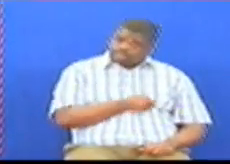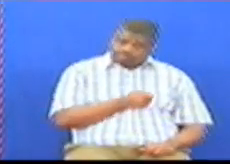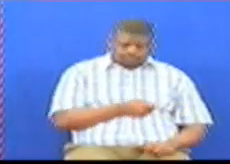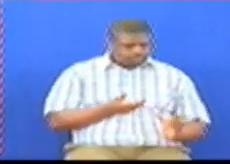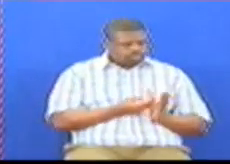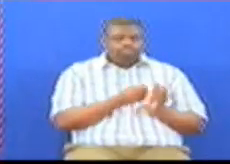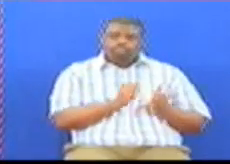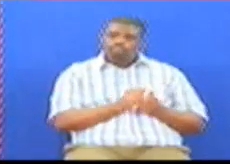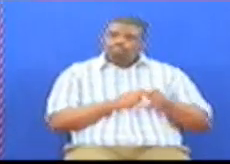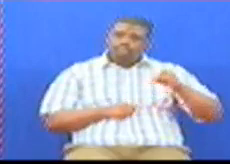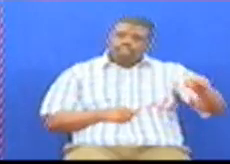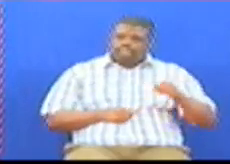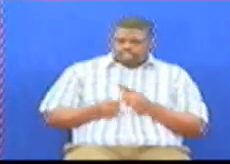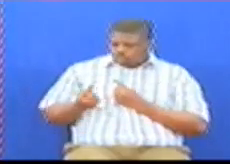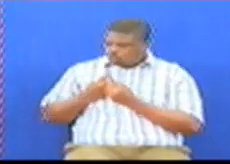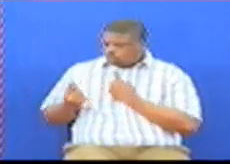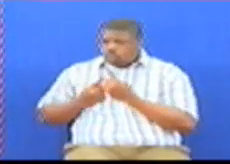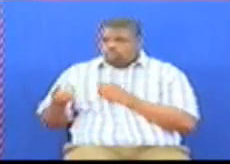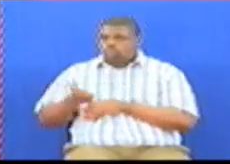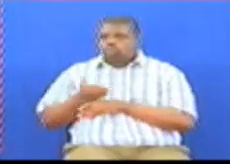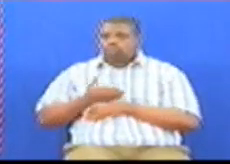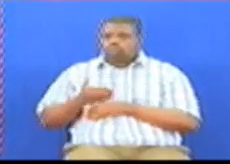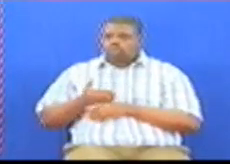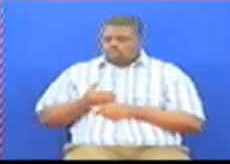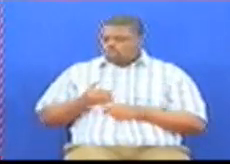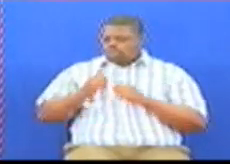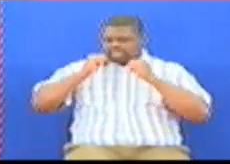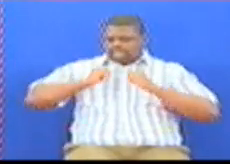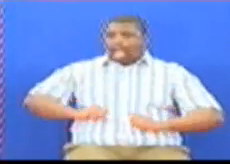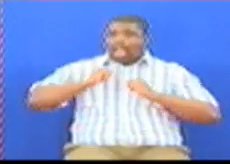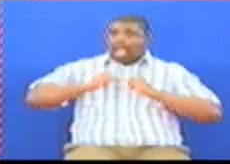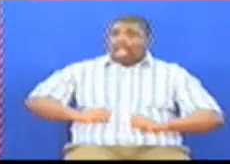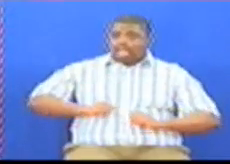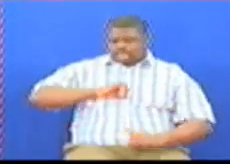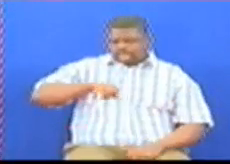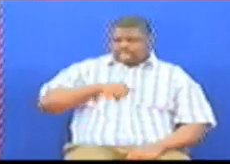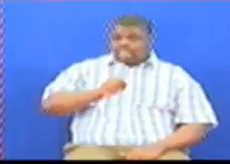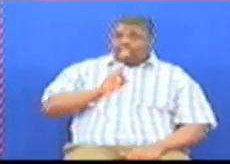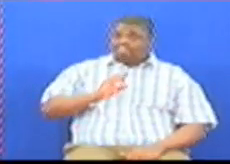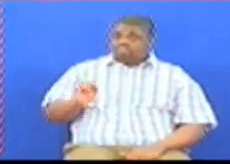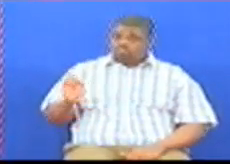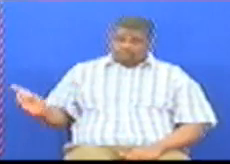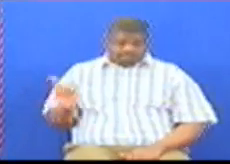haya nilikuwa nataka niongelee kuhusu ziara waziri Jafo kule Mikumi. Mheshimiwa Jafo ulikuja Mikumi ukakagua daraja la